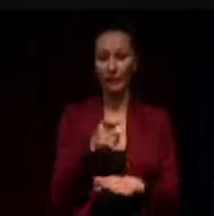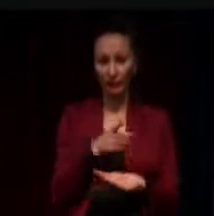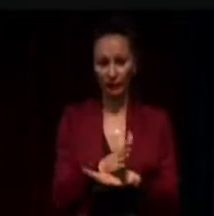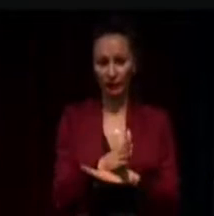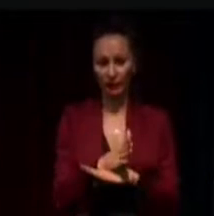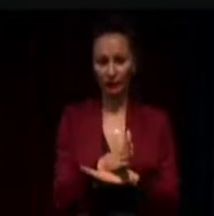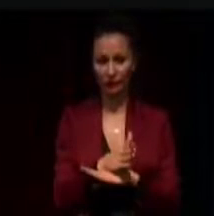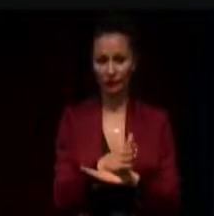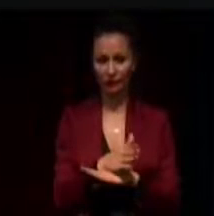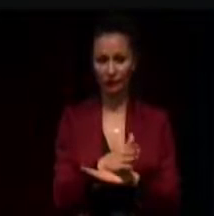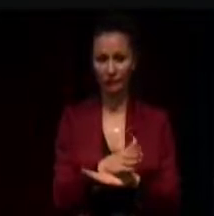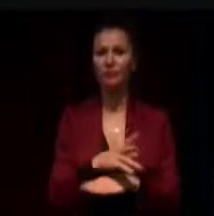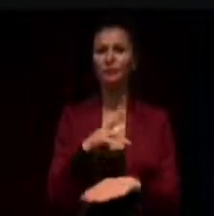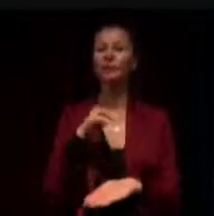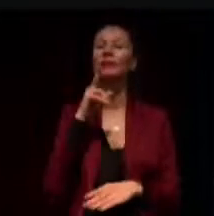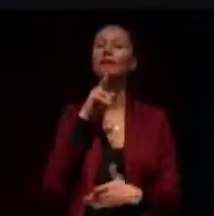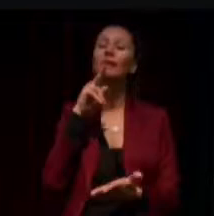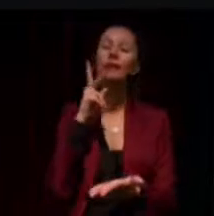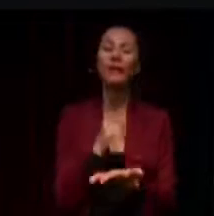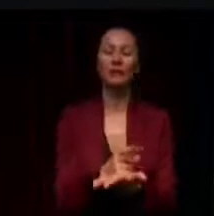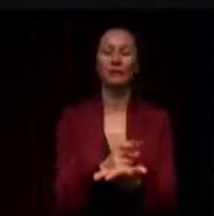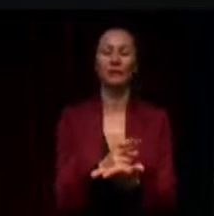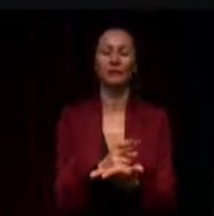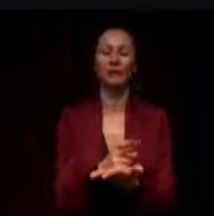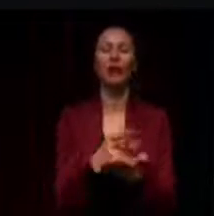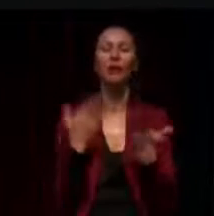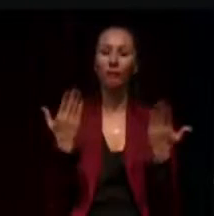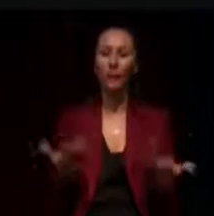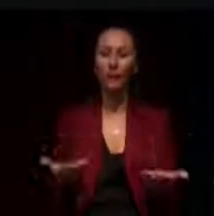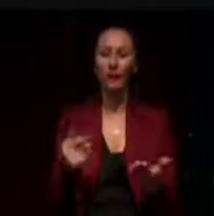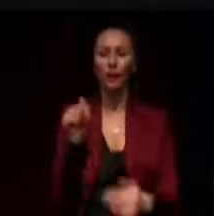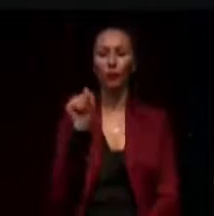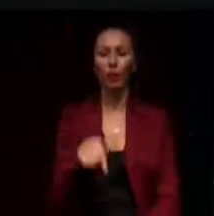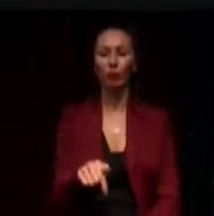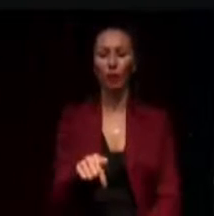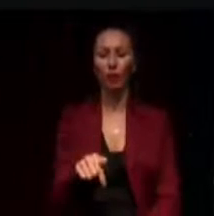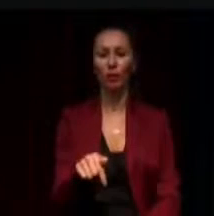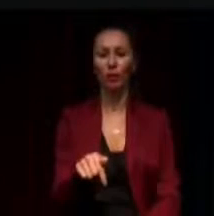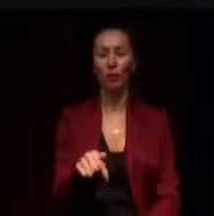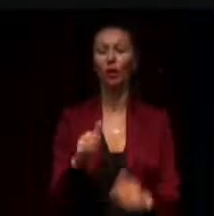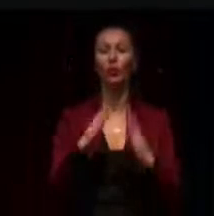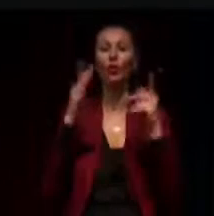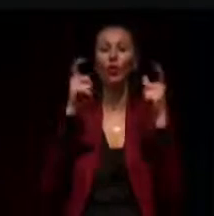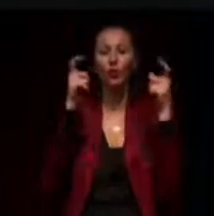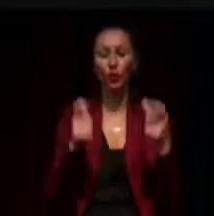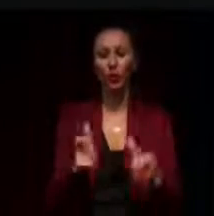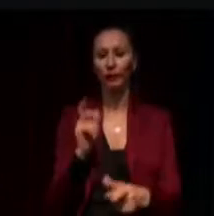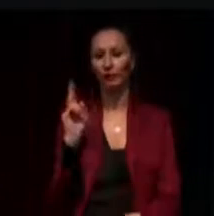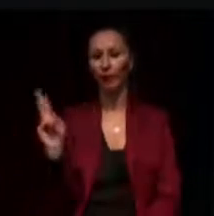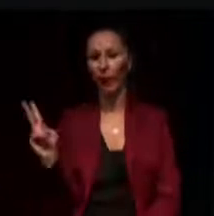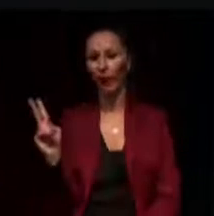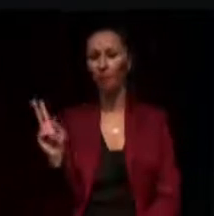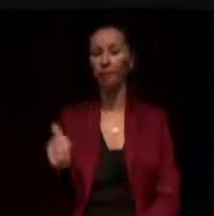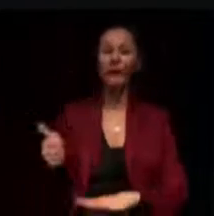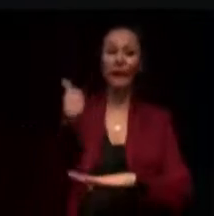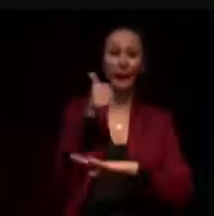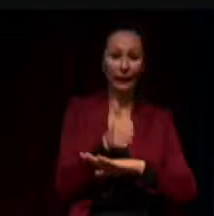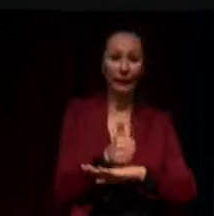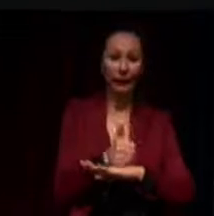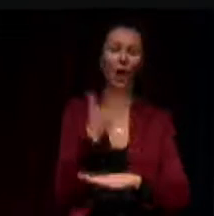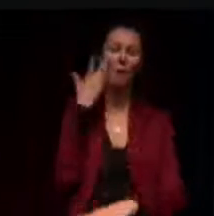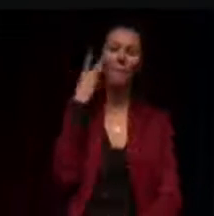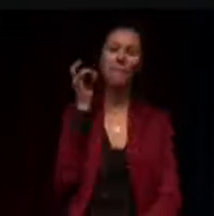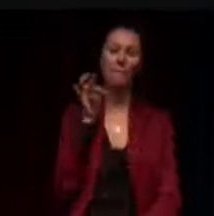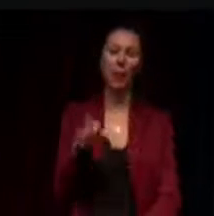esasında kesinlikle ve kesinlikle, tabii ki burada büyükşehirde iktidar